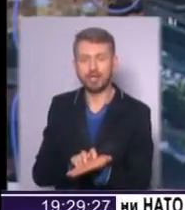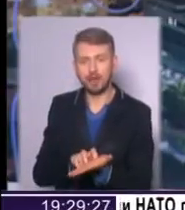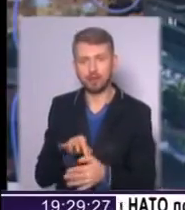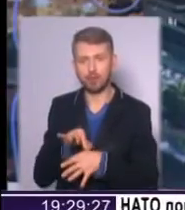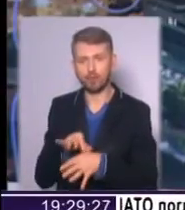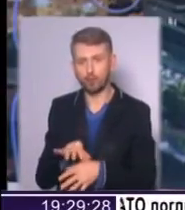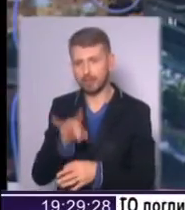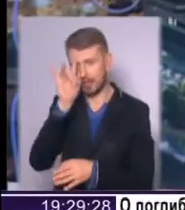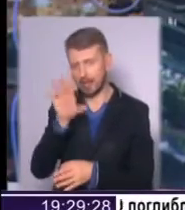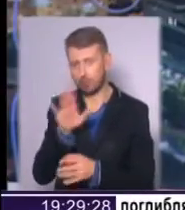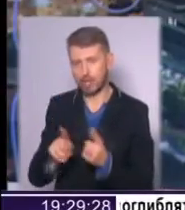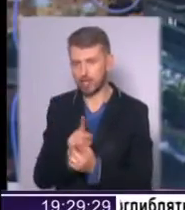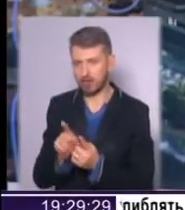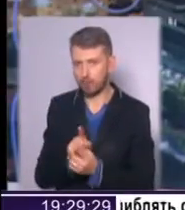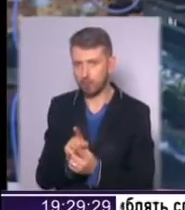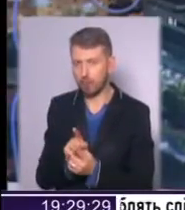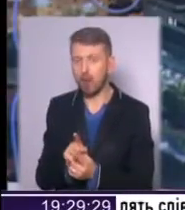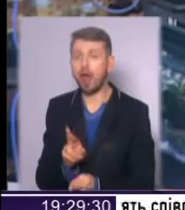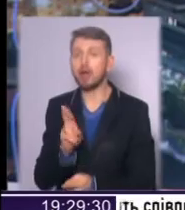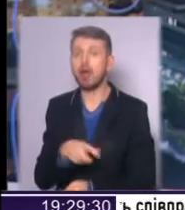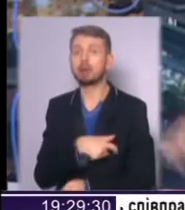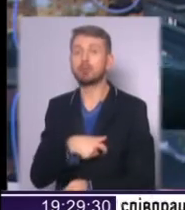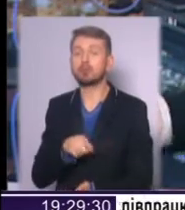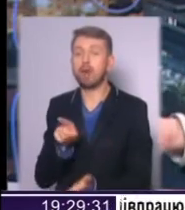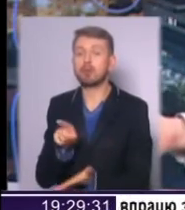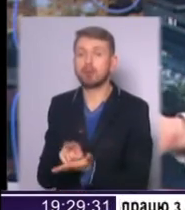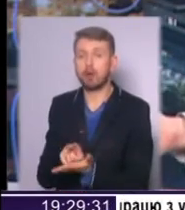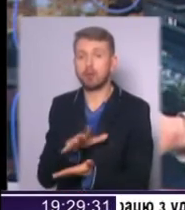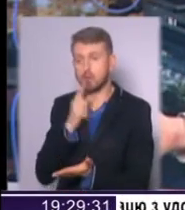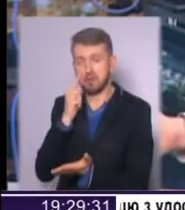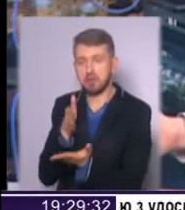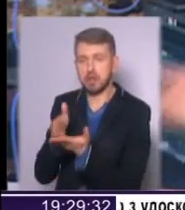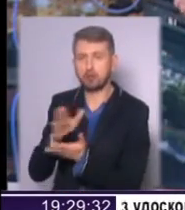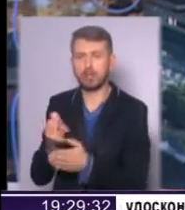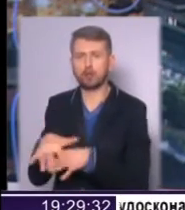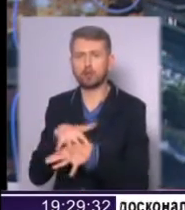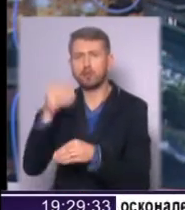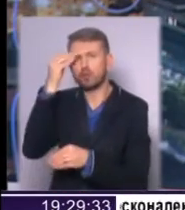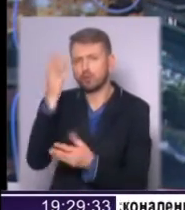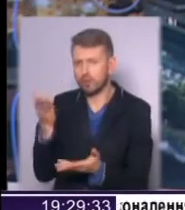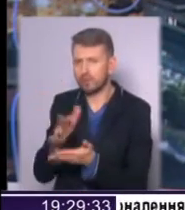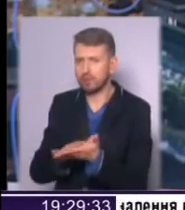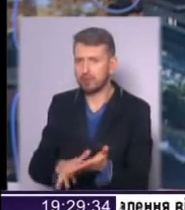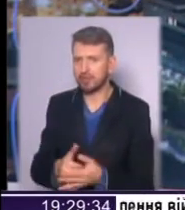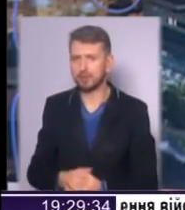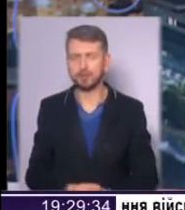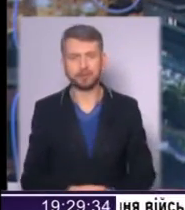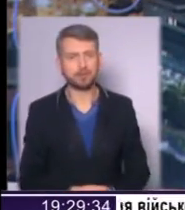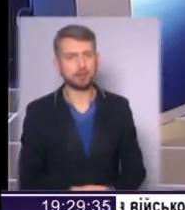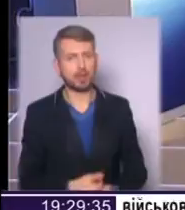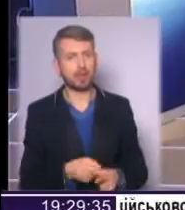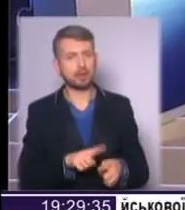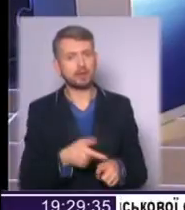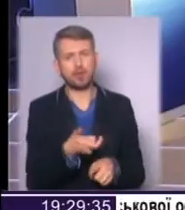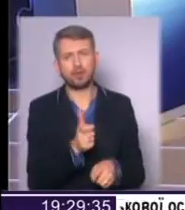проводити непопулярні реформи. А як депутат має бути незорієнтований на суспільну думку, вибачте? Прошу, будь ласка, ваша позиція. Це досить